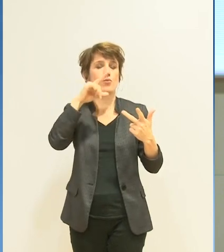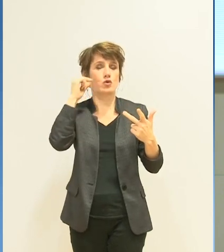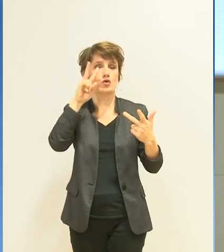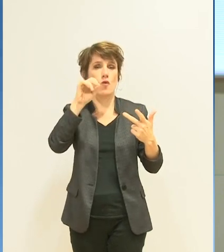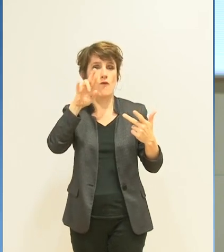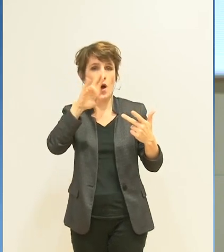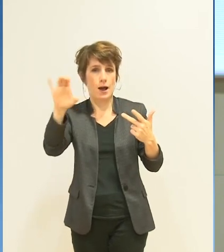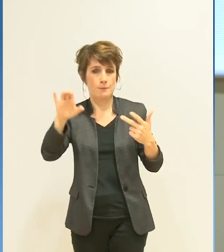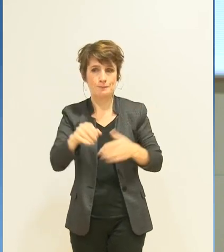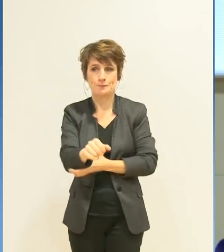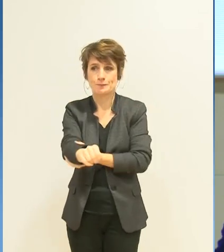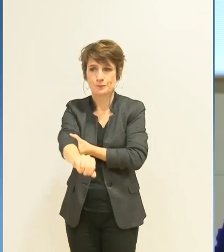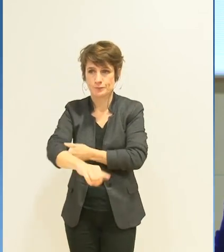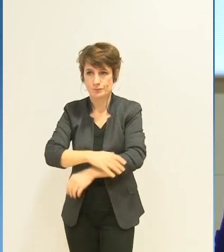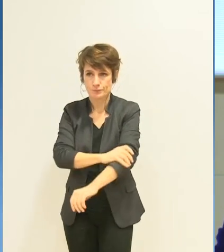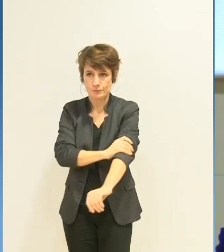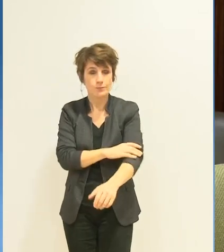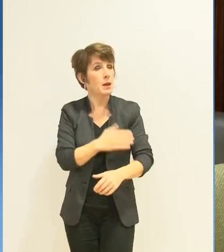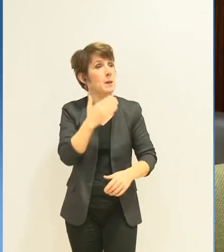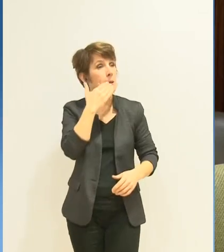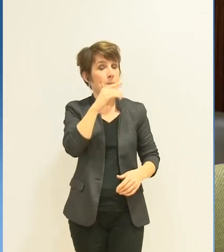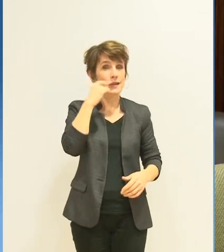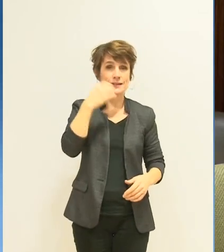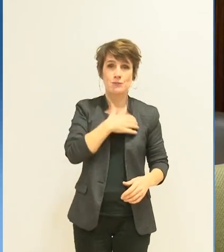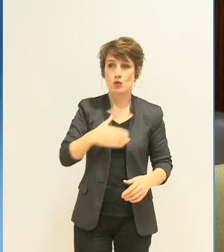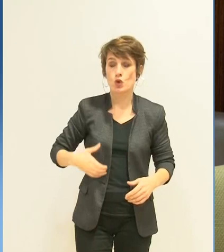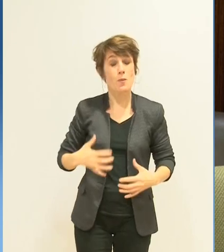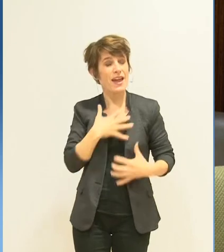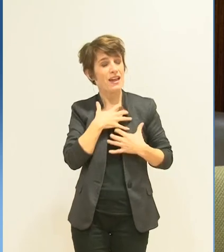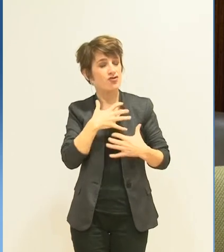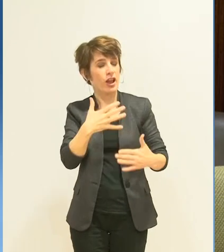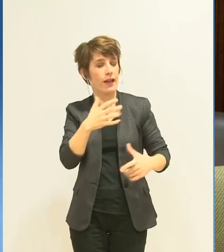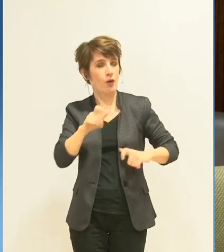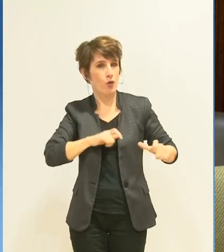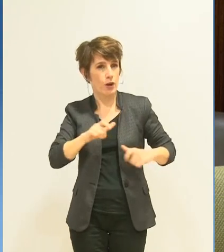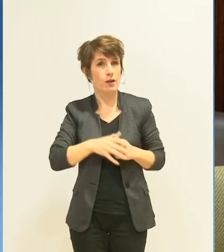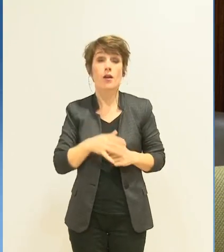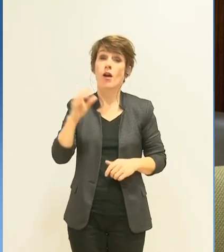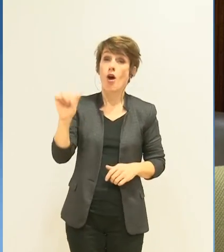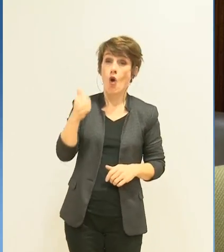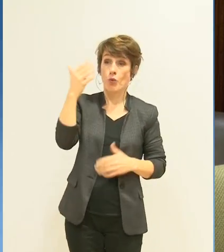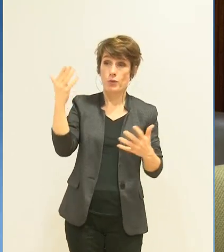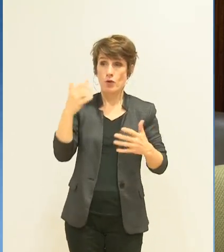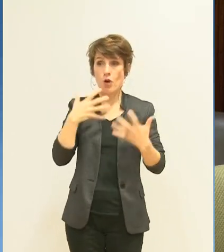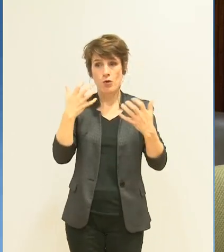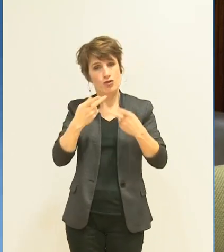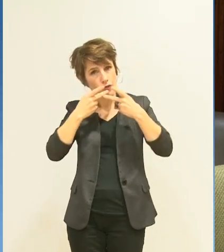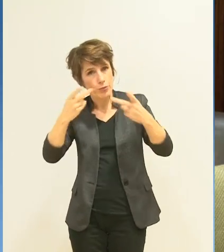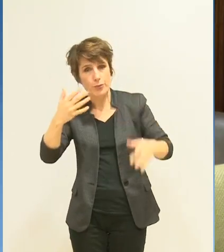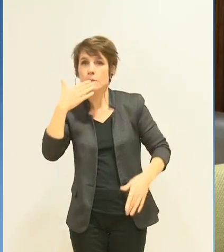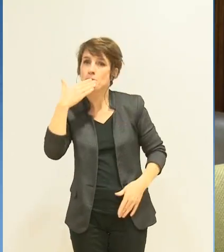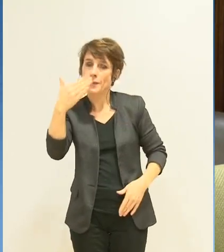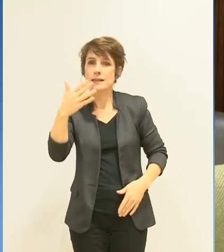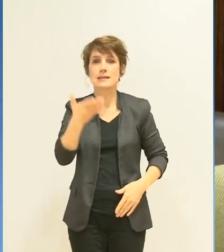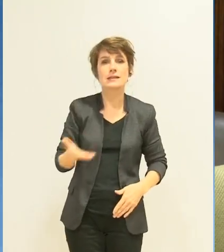merci monsieur le maire mes chers collègues en premier lieu je veux réitérer mes remerciements aux directions et services